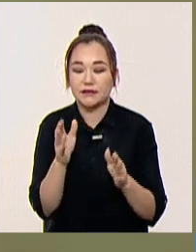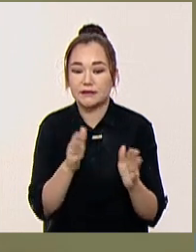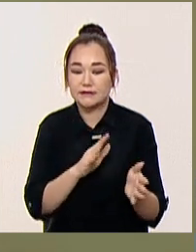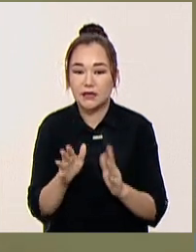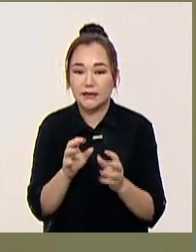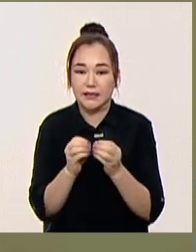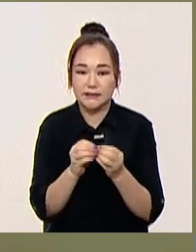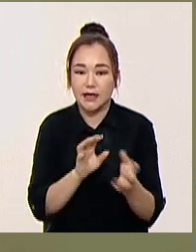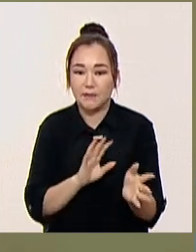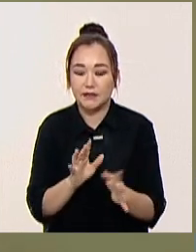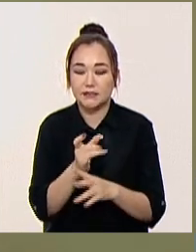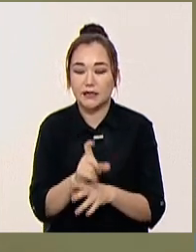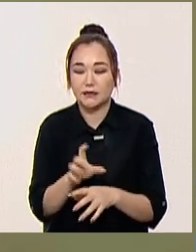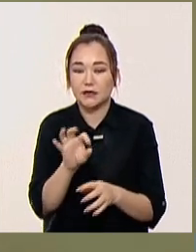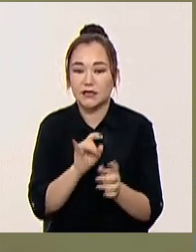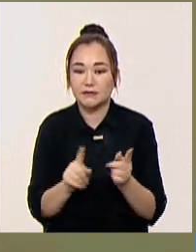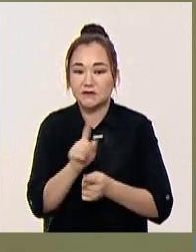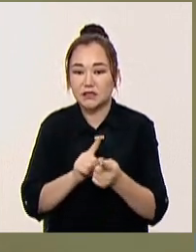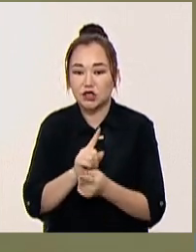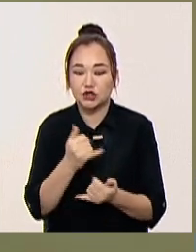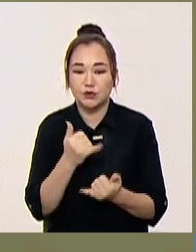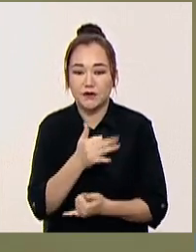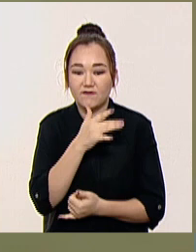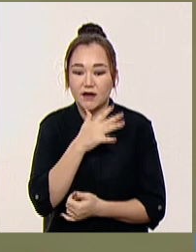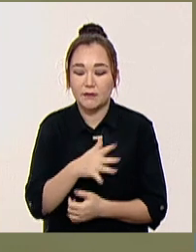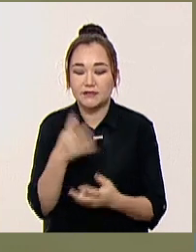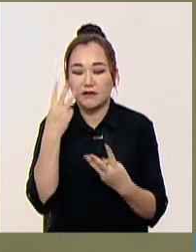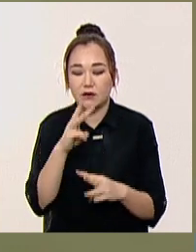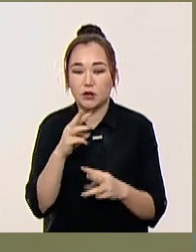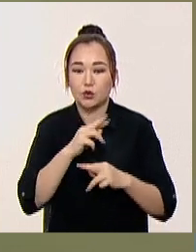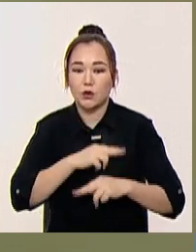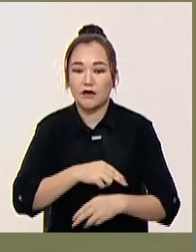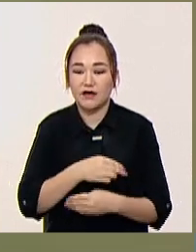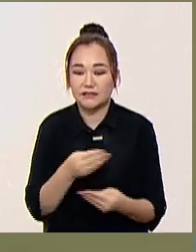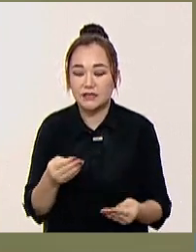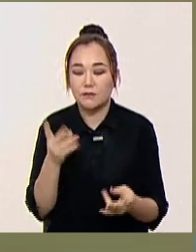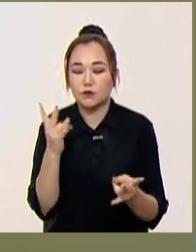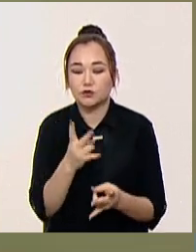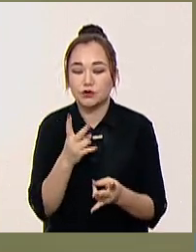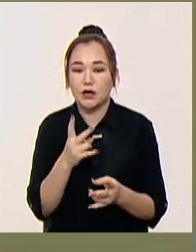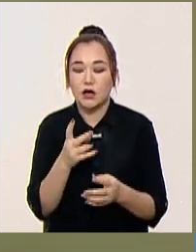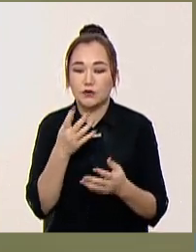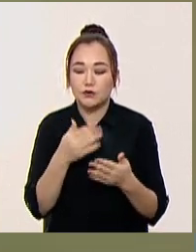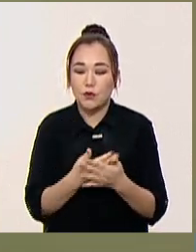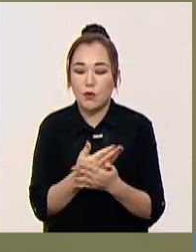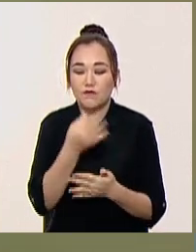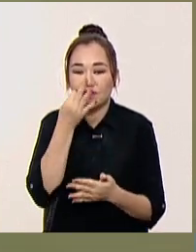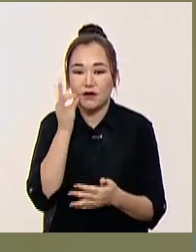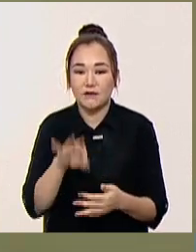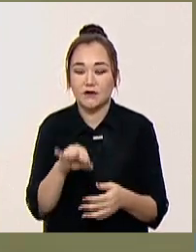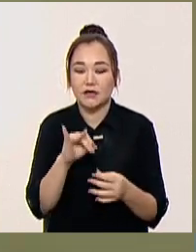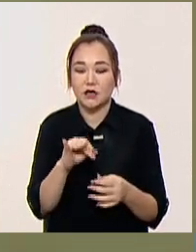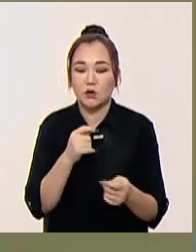период постоянных изменений, современным руководителям необходимы новые навыки и компетенции, и как раз